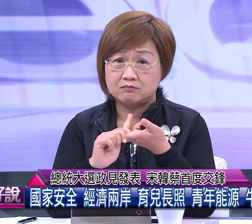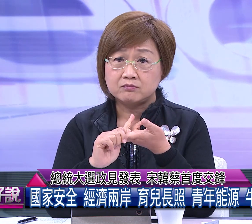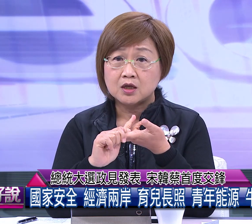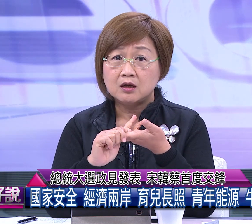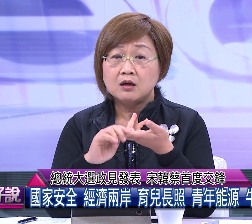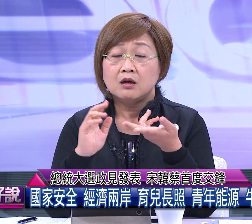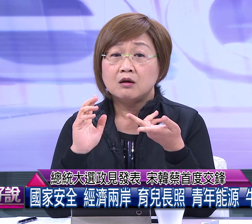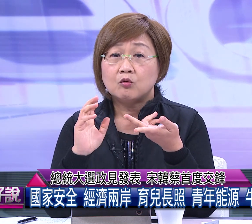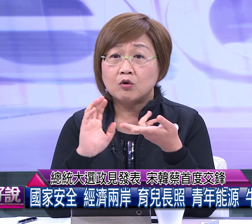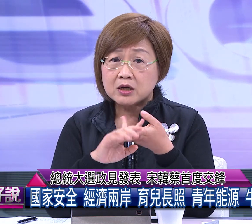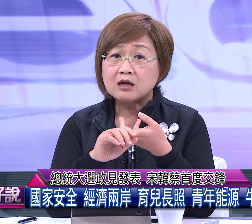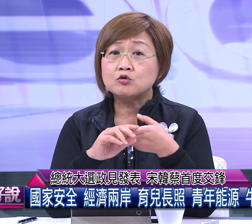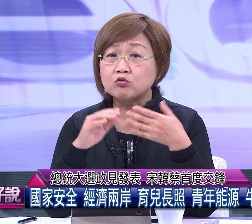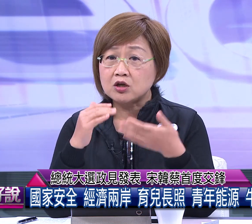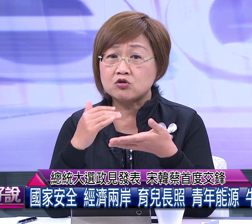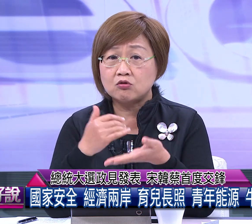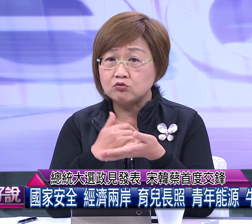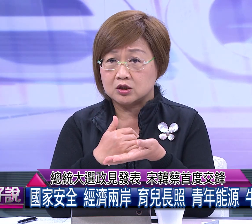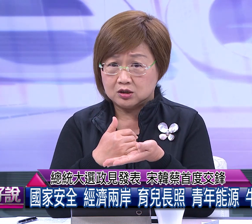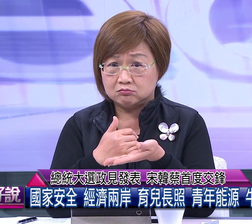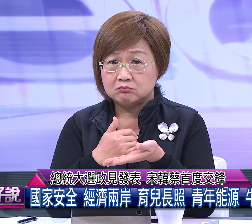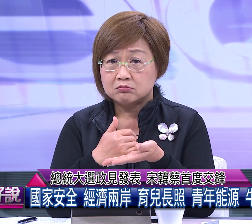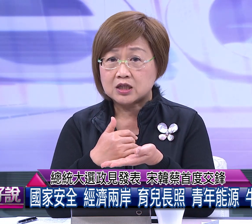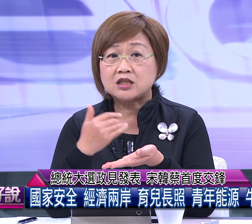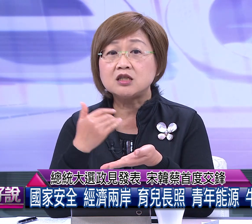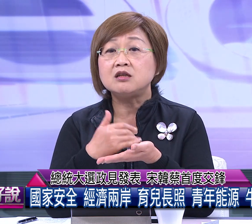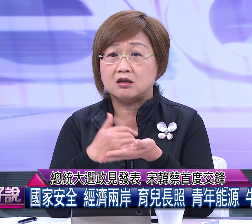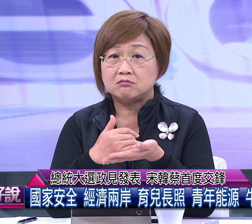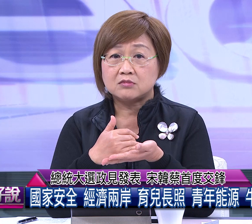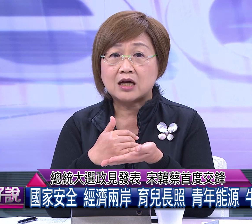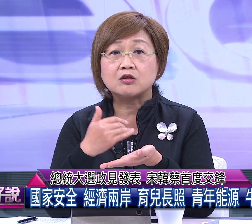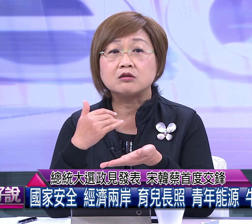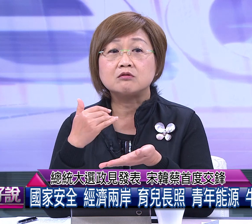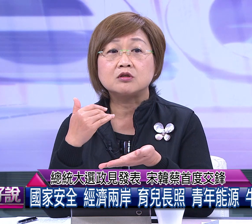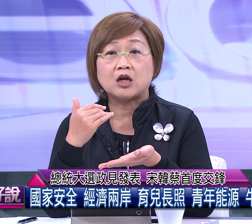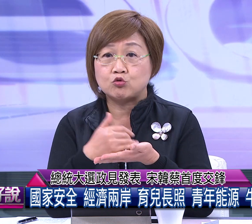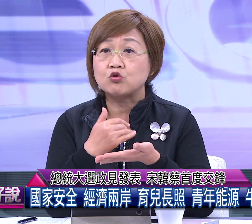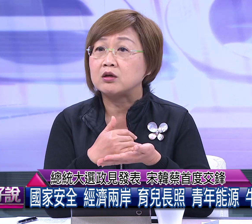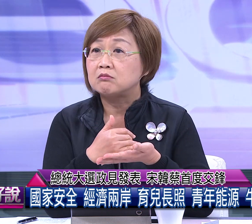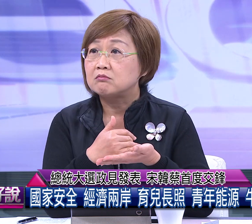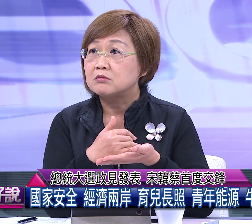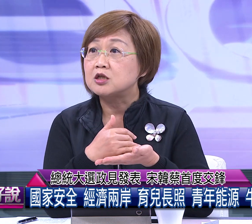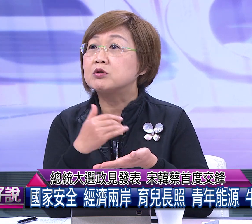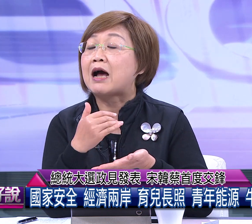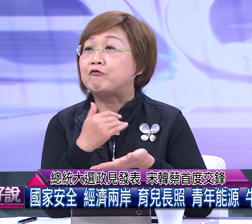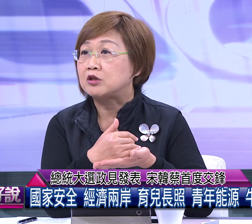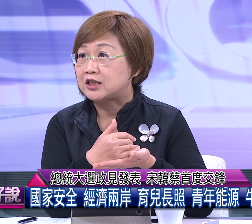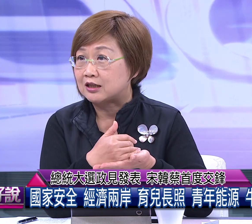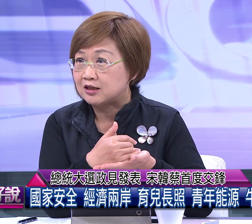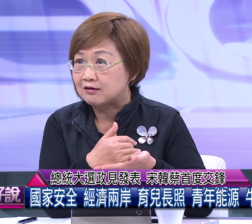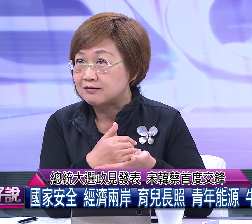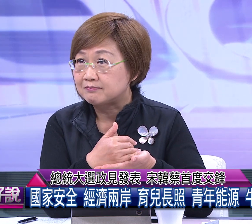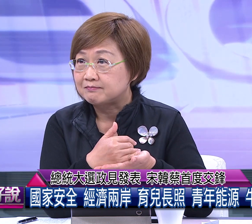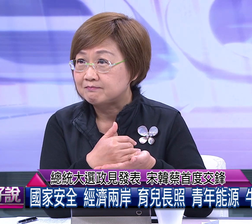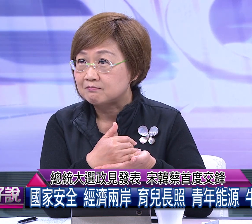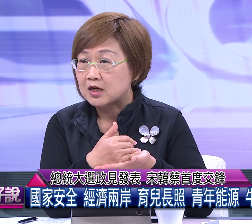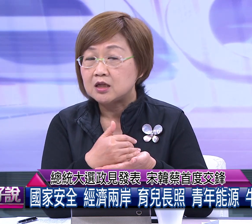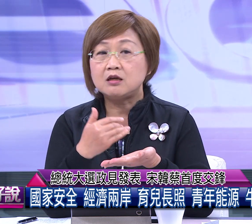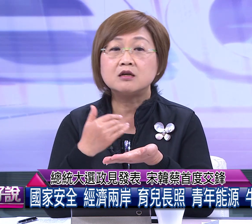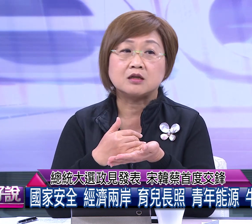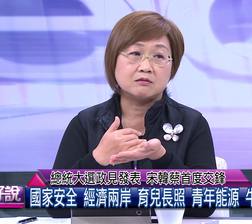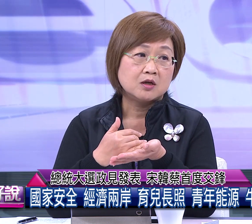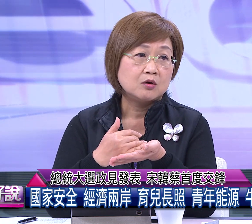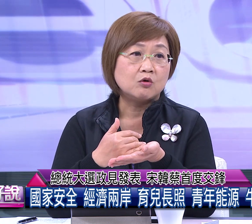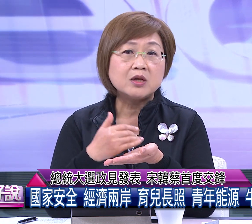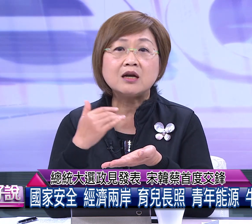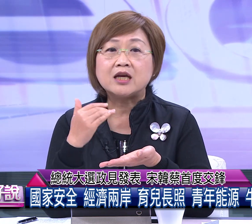第一个，我们让中低收入的人，在今年他的缴税是不是大幅的下降了？